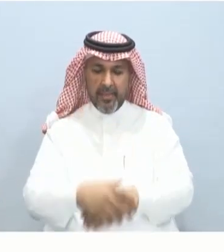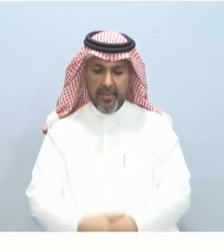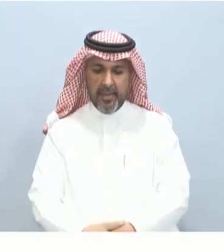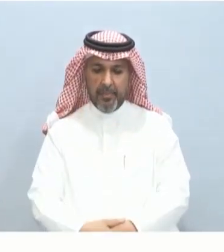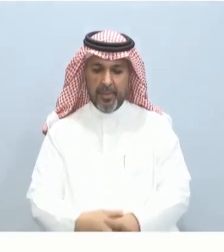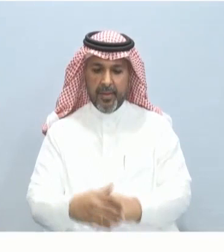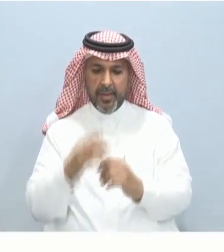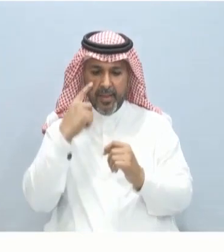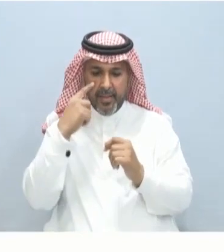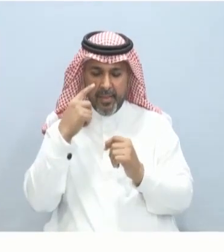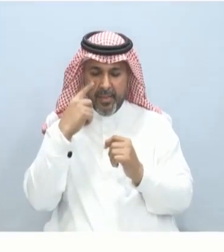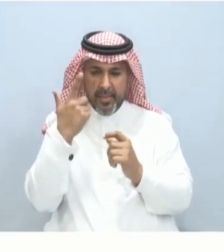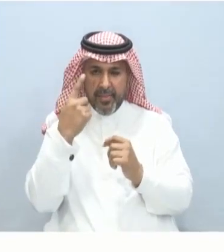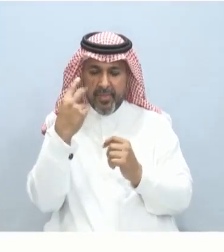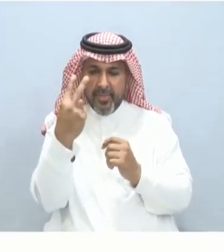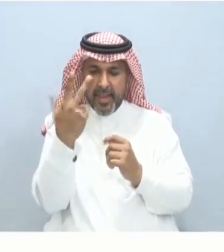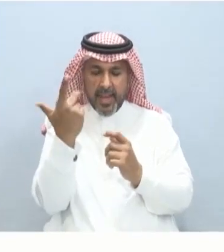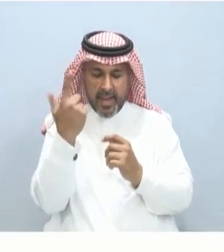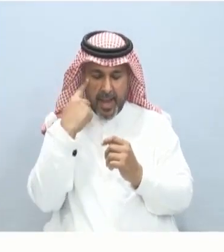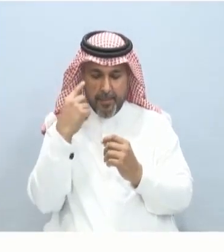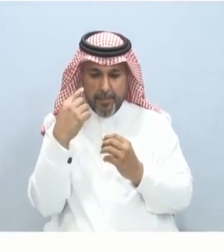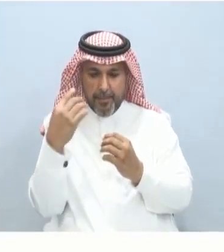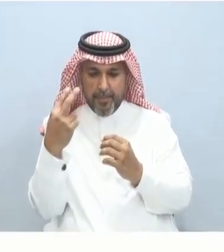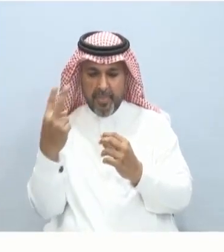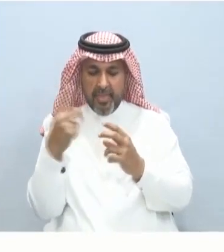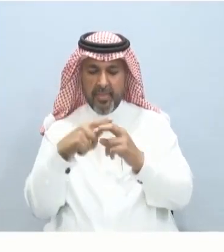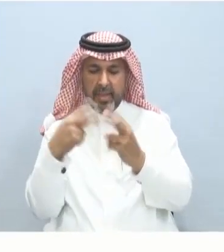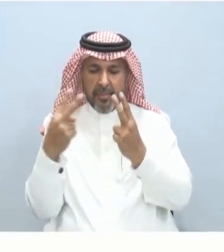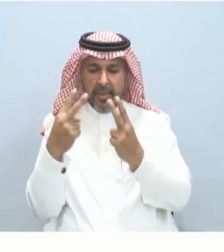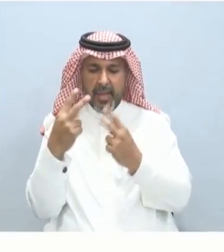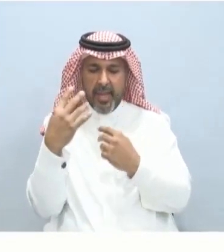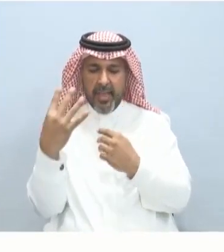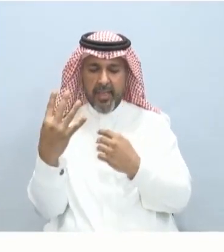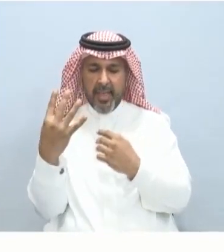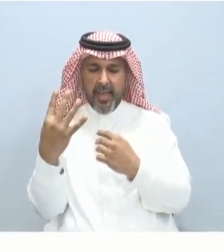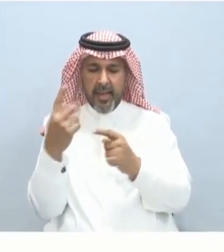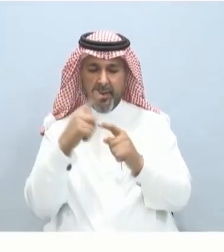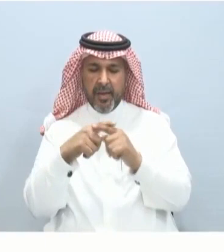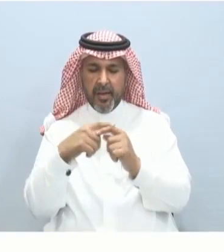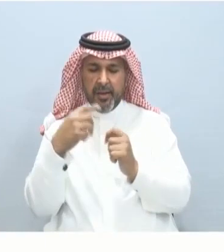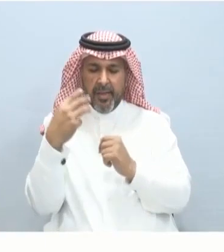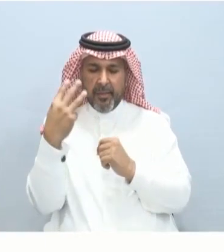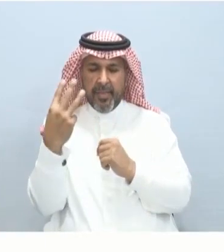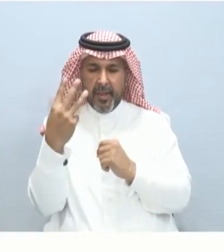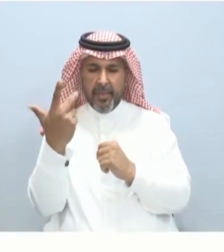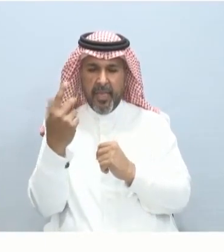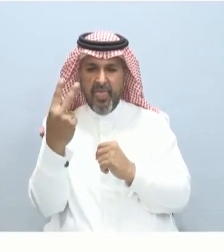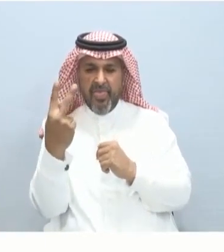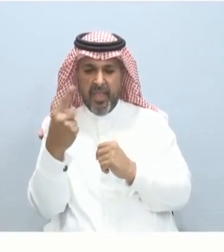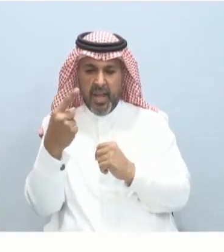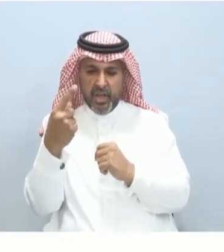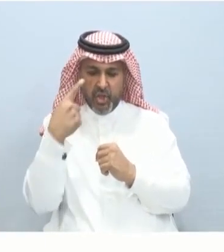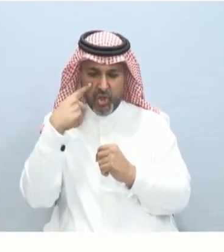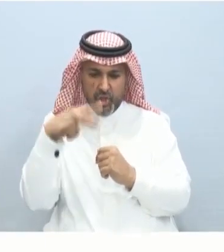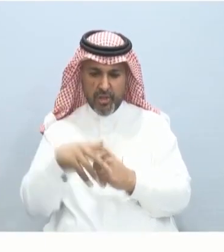هنا لدينا ناخذ الجذر اذا نتعامل مع الجذر اثنين ضرب الثلاثه ضرب اثنين يصبح الناتج